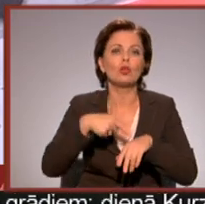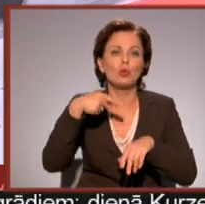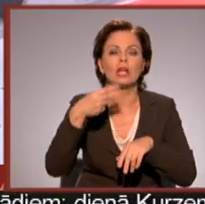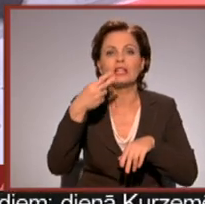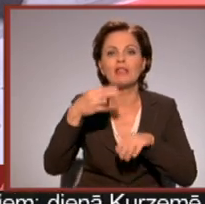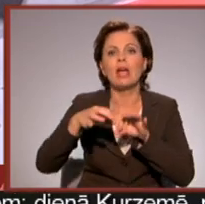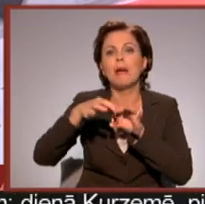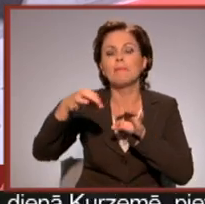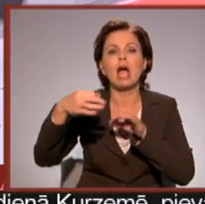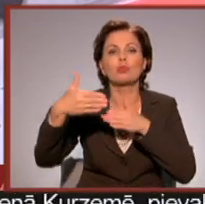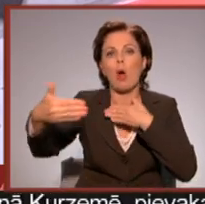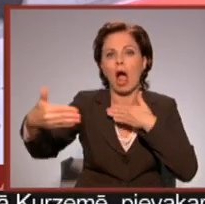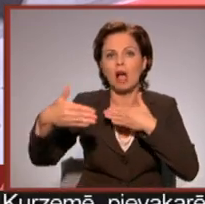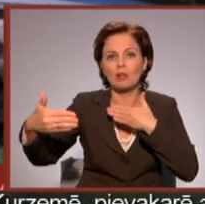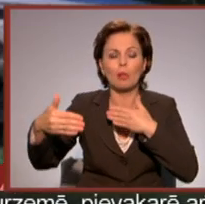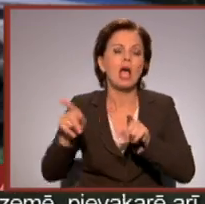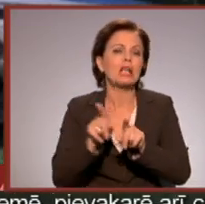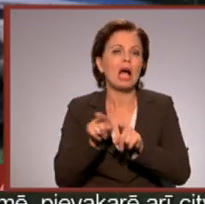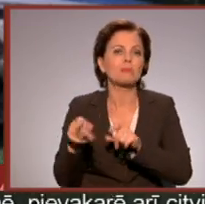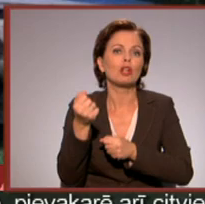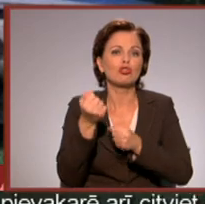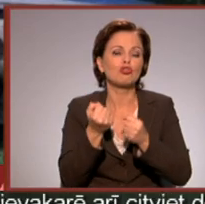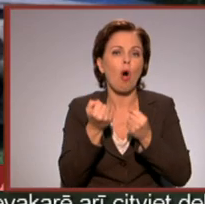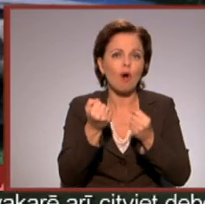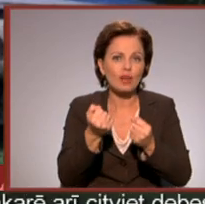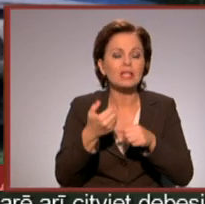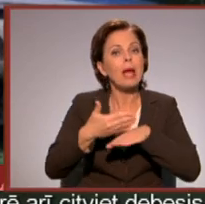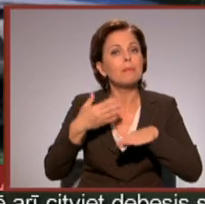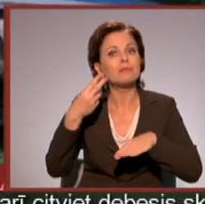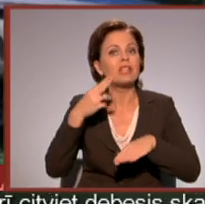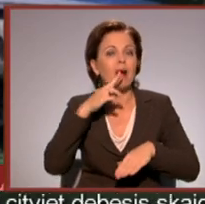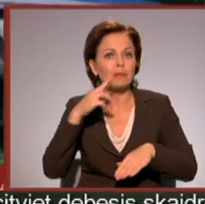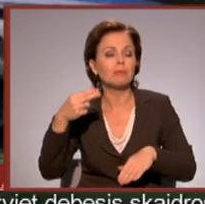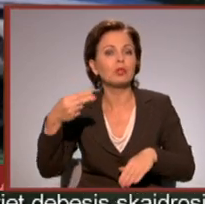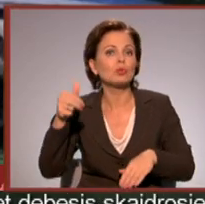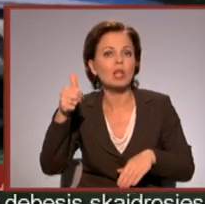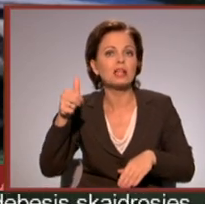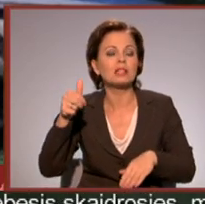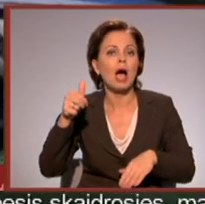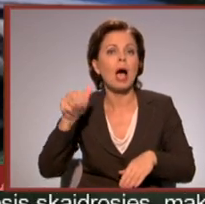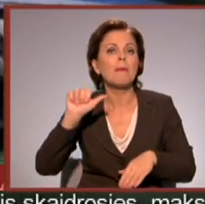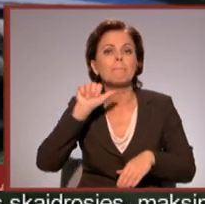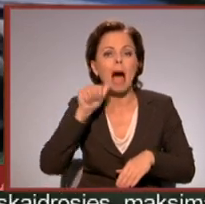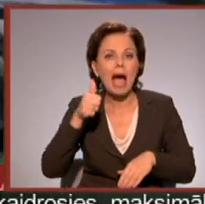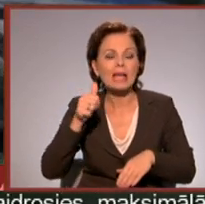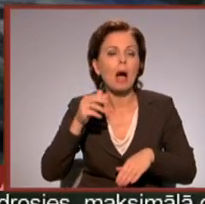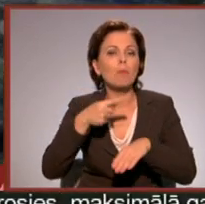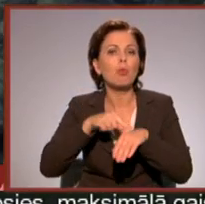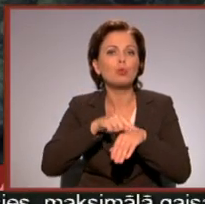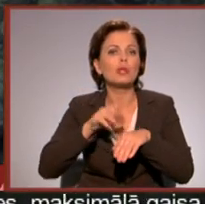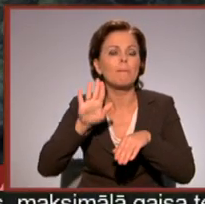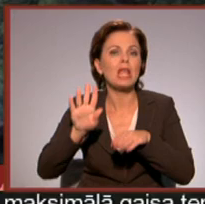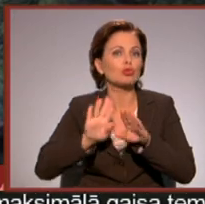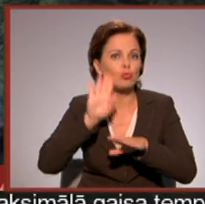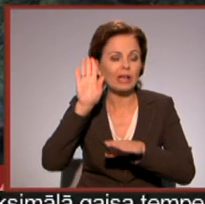metru attāluma. Tāpat šis pats šoferis pirms divām nedēļām 26. Maijā pusē 5 no rīta ar kravas automašīnu braucot